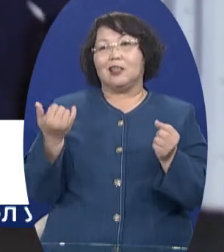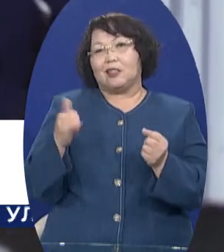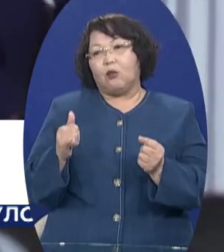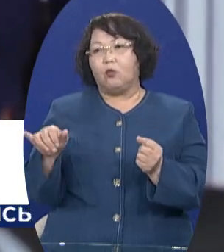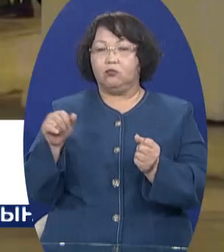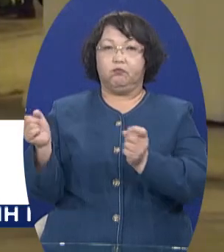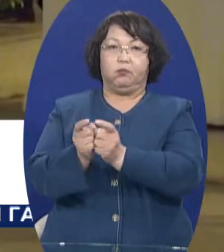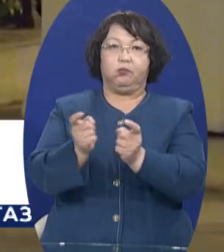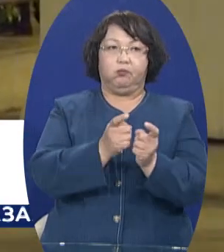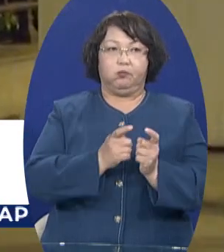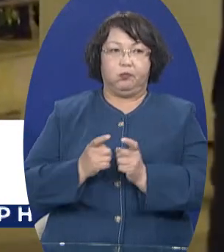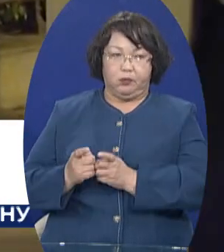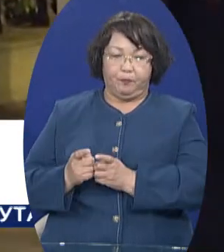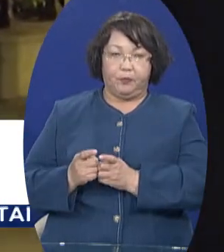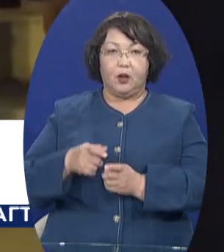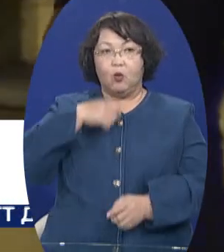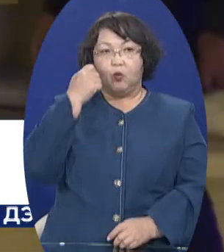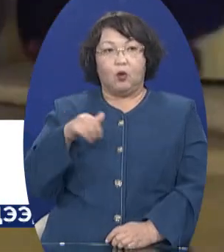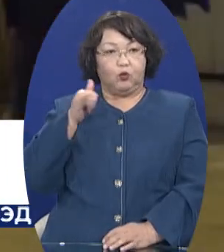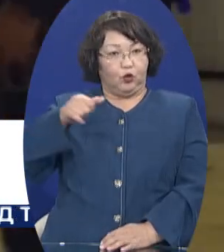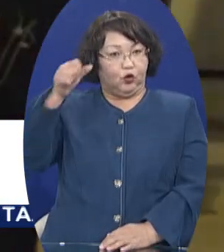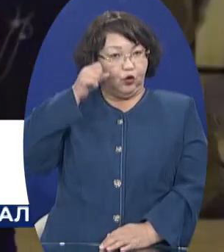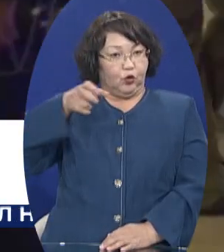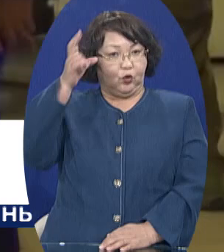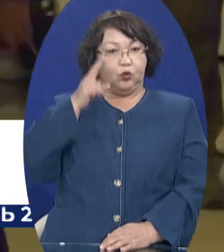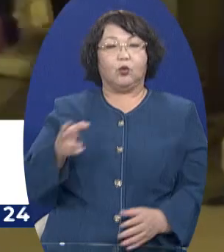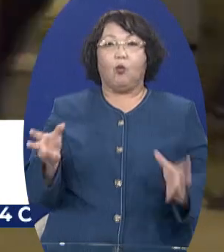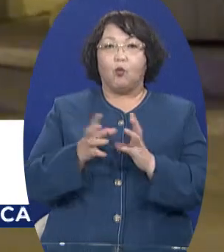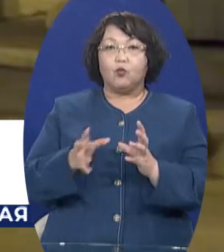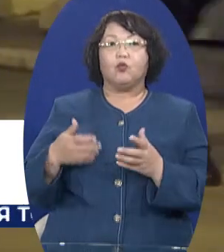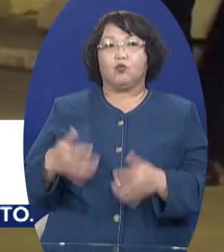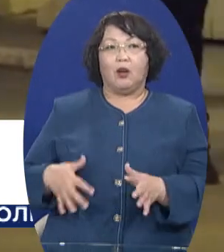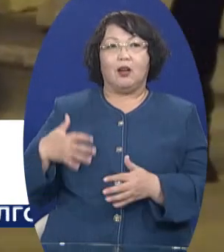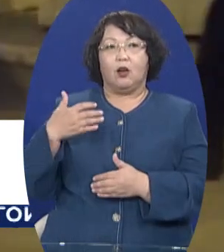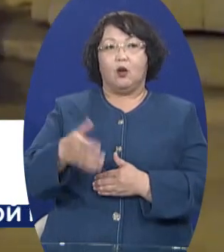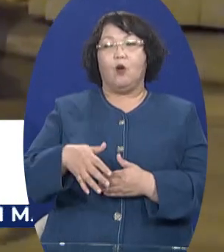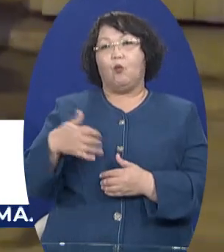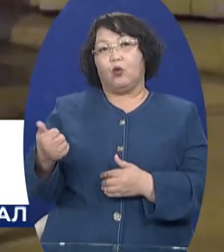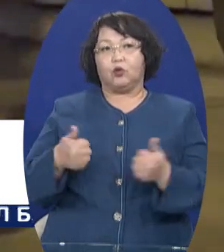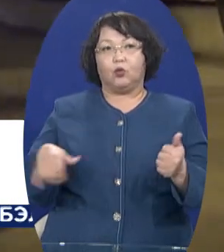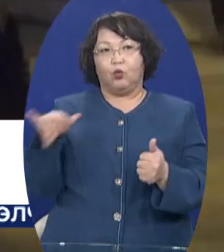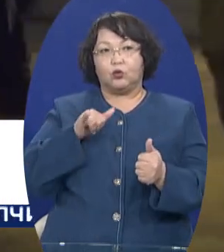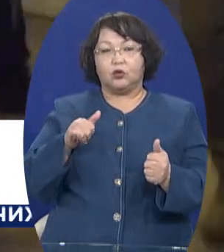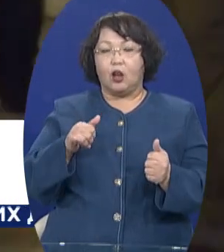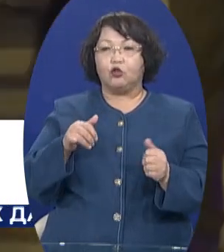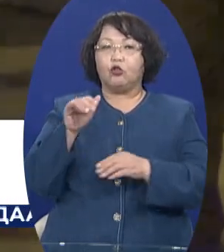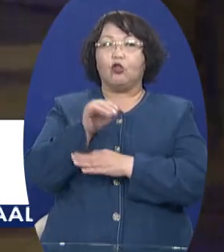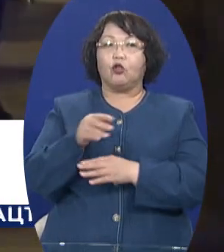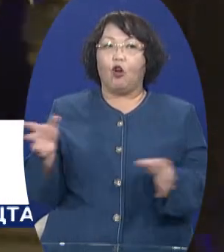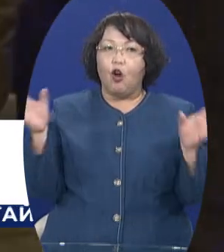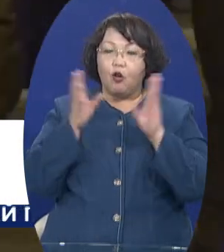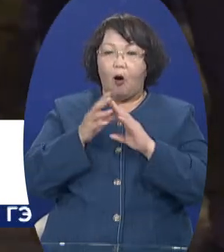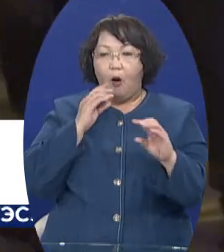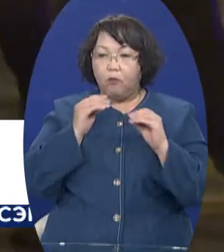мөн урьсан байна. За тухайлбал Украиний ерөнхийлөгчтэй уулзсны дараа бусад улс орны төлөөлөгчтэй хамт орон зогт урьсан талаар ерөнхий сайдын